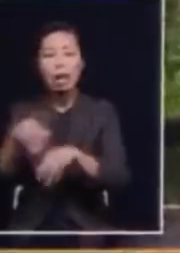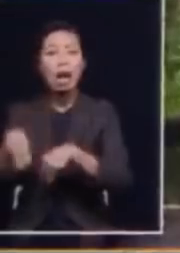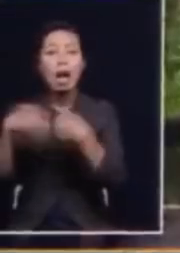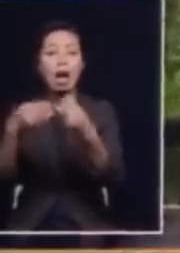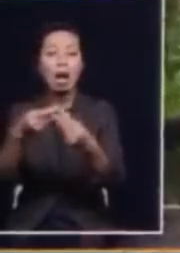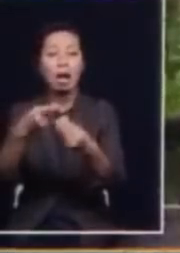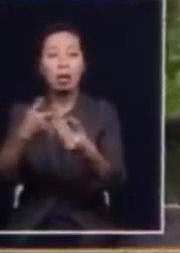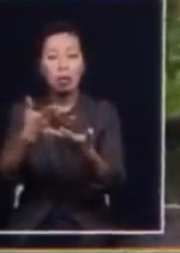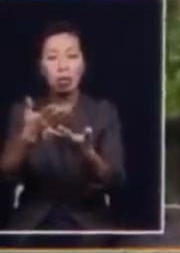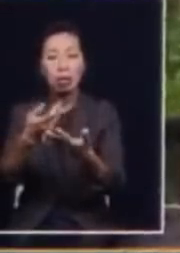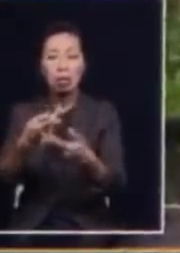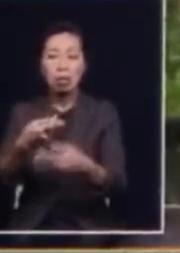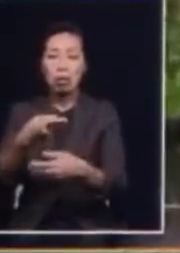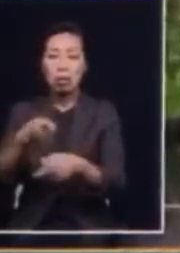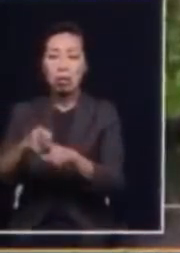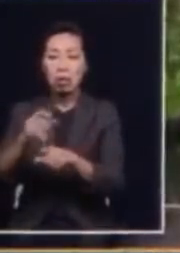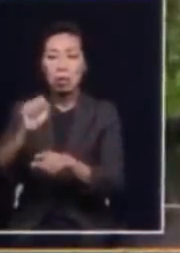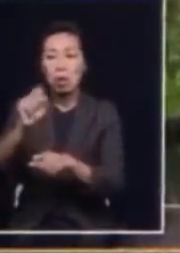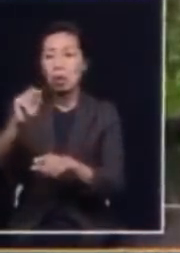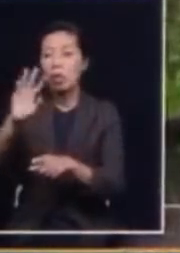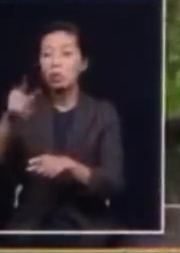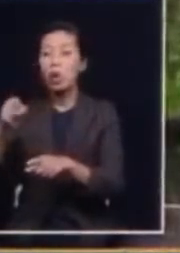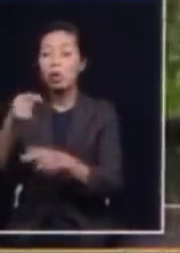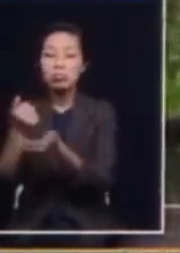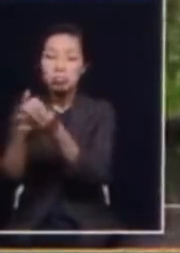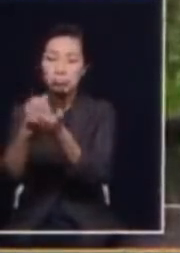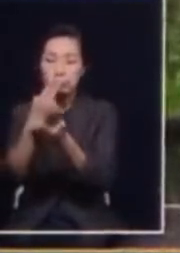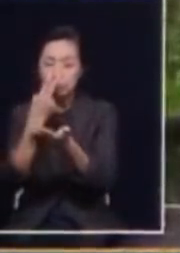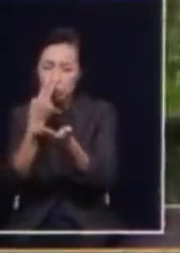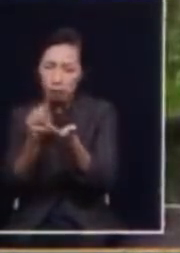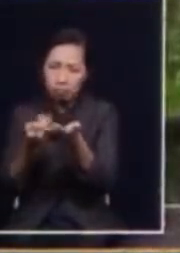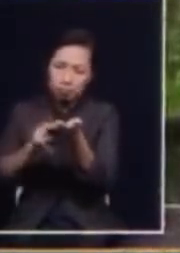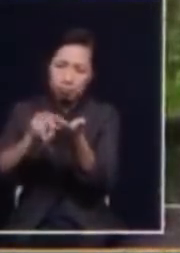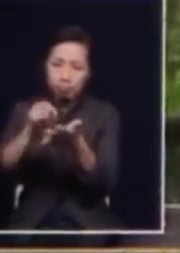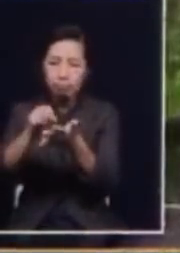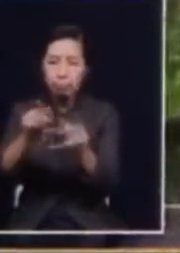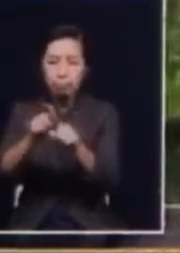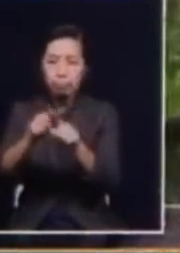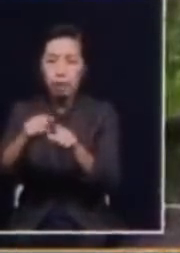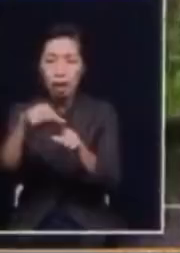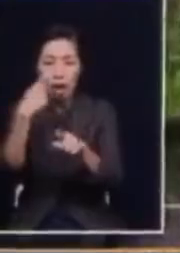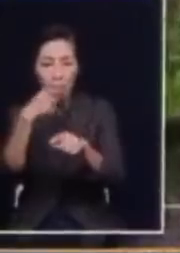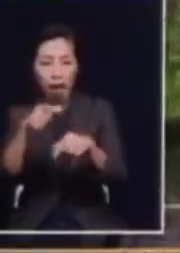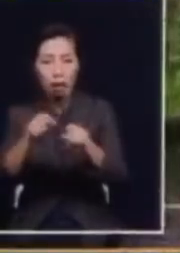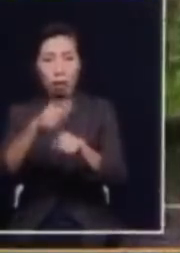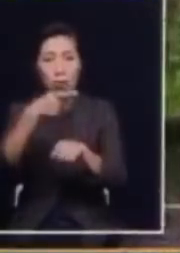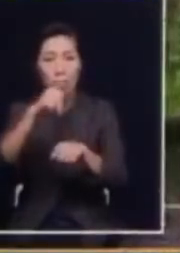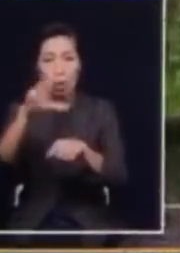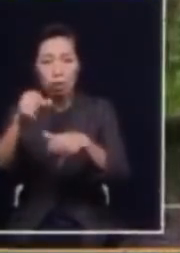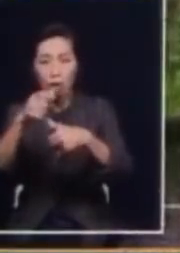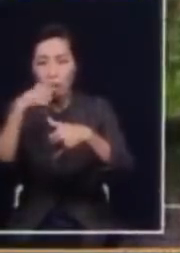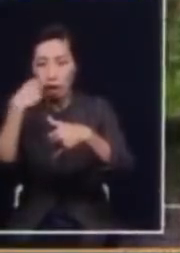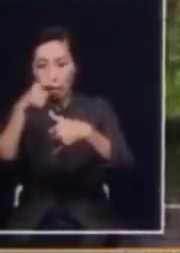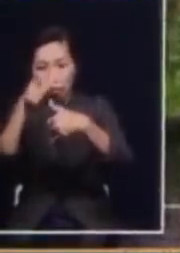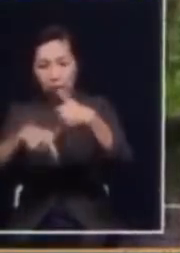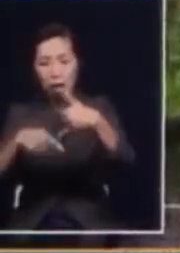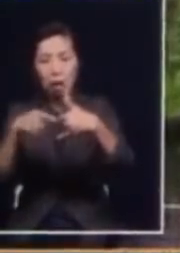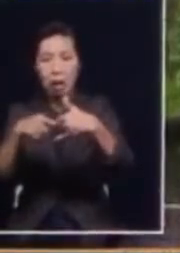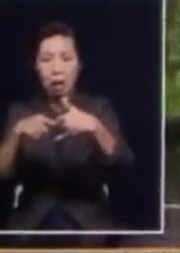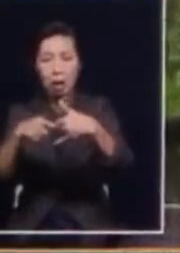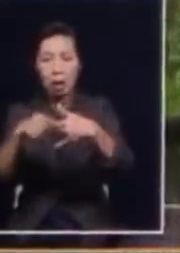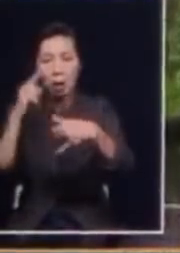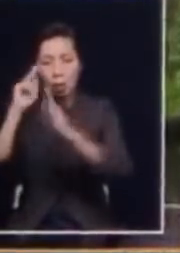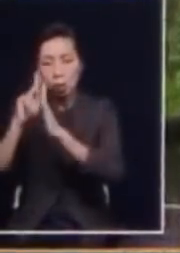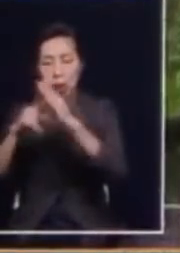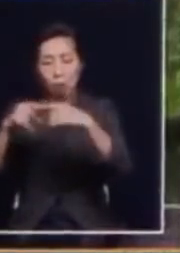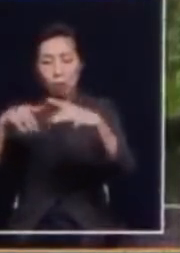ไปแปรยติกันให้สสช.แปรยติให้นะไอ้ผู้ที่ขาดคุณสมบัติน่ะนะปฏิบัติหน้าที่ต่อไปจนคร